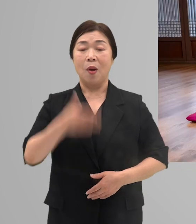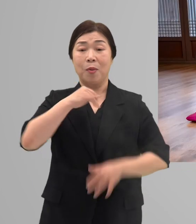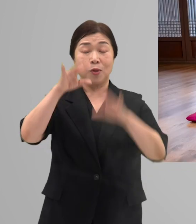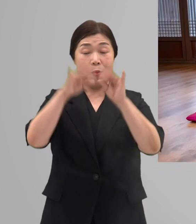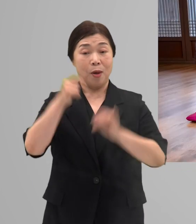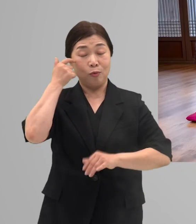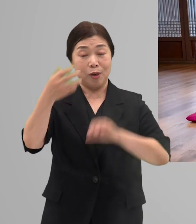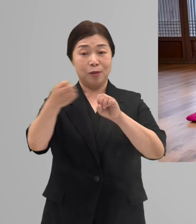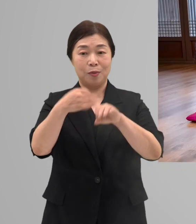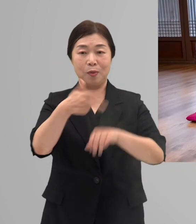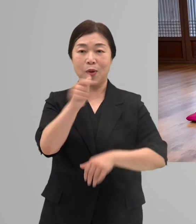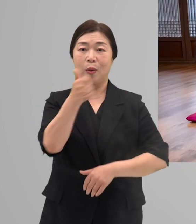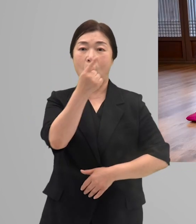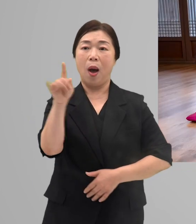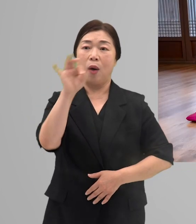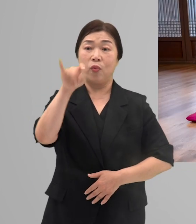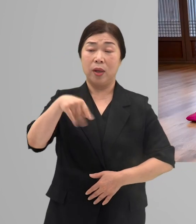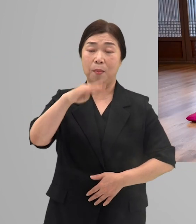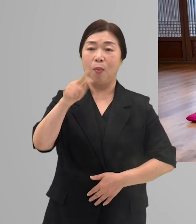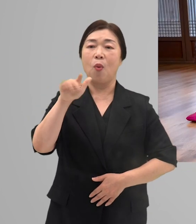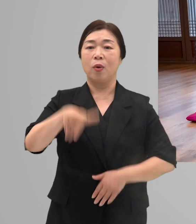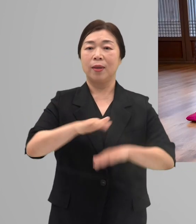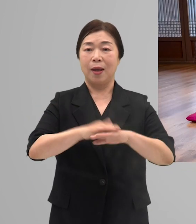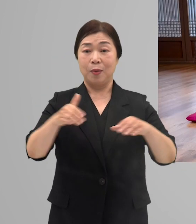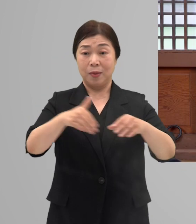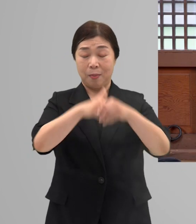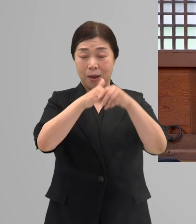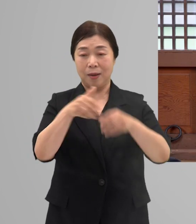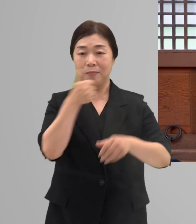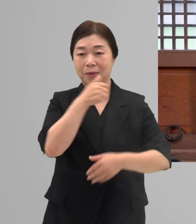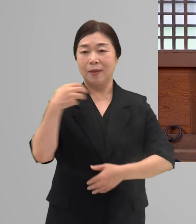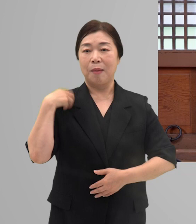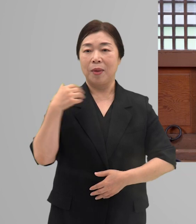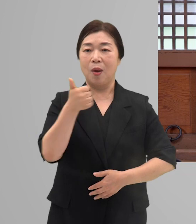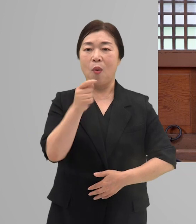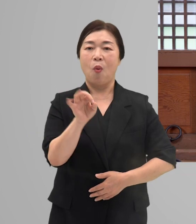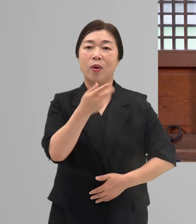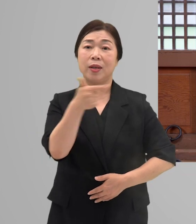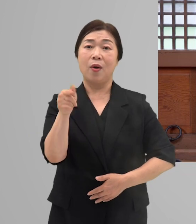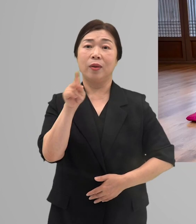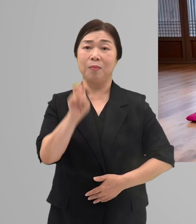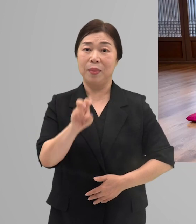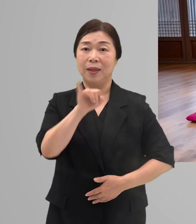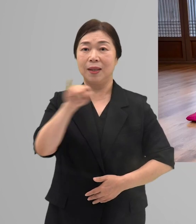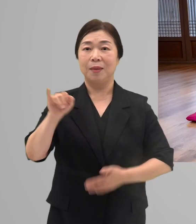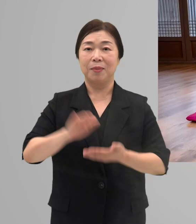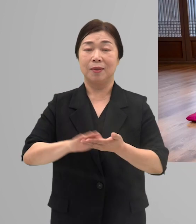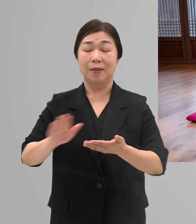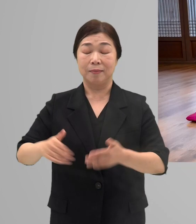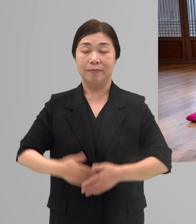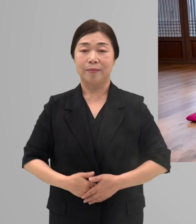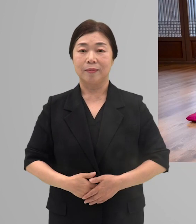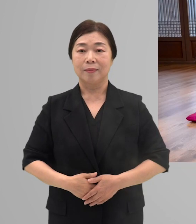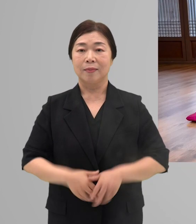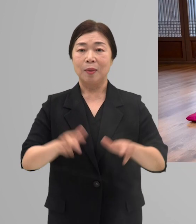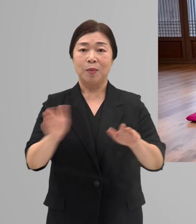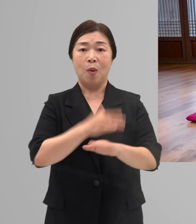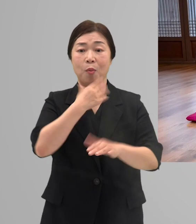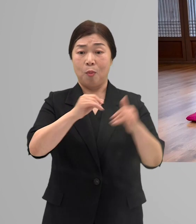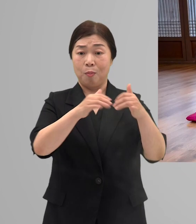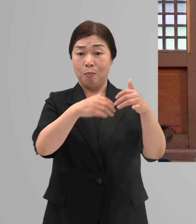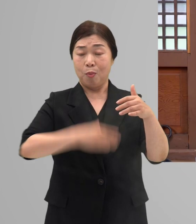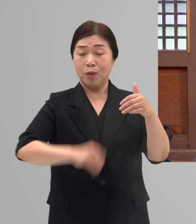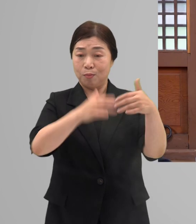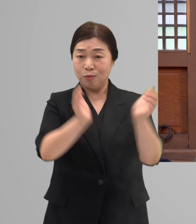복지공간 퀴즈쇼 전화위복 내 손을 잡아 편 진행을 맡은 아나운서 홍현미입니다. 반갑습니다. 지금부터 보건복지부의 다양한